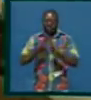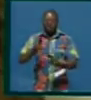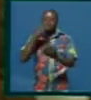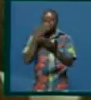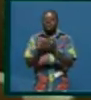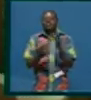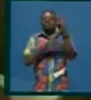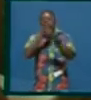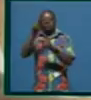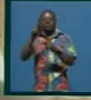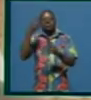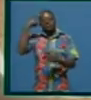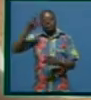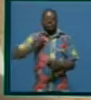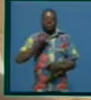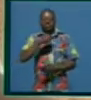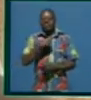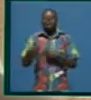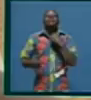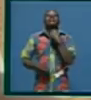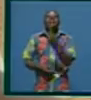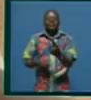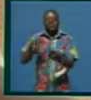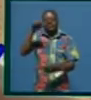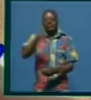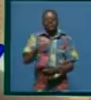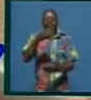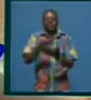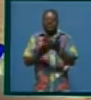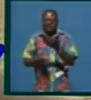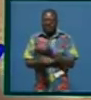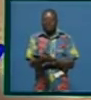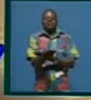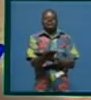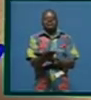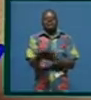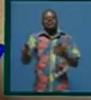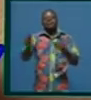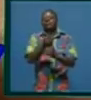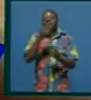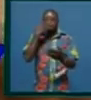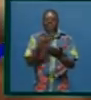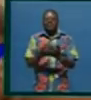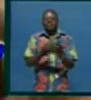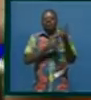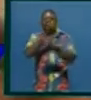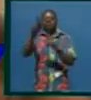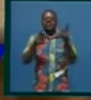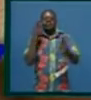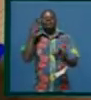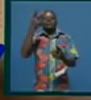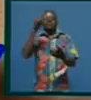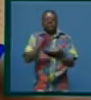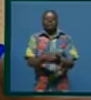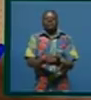pour nous de dire que la corruption porte atteinte au bien public. Et vu sous cet angle,